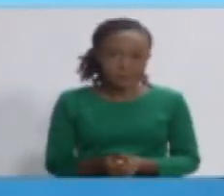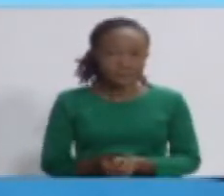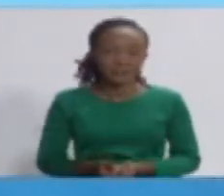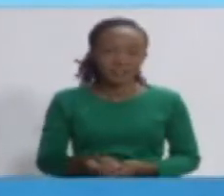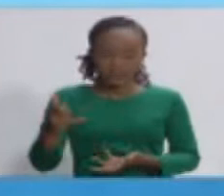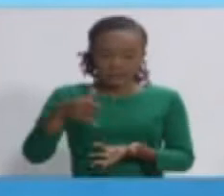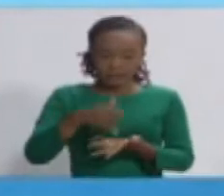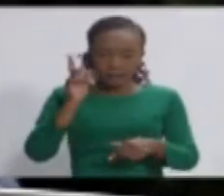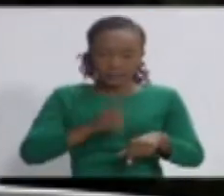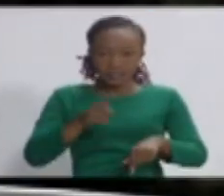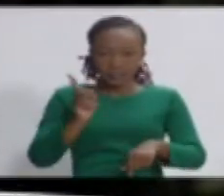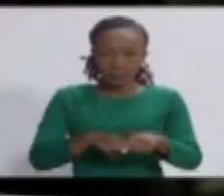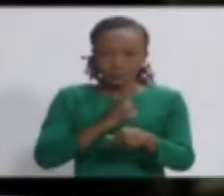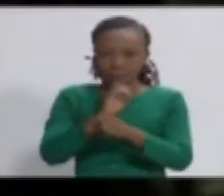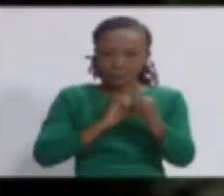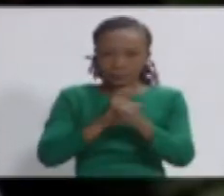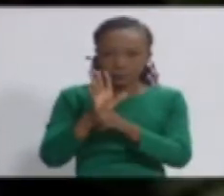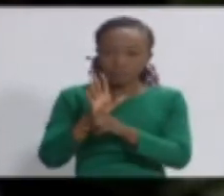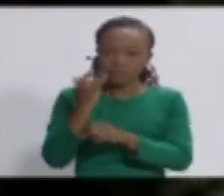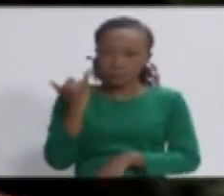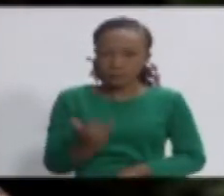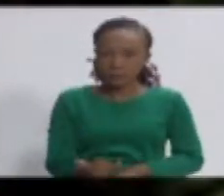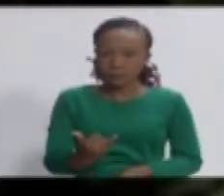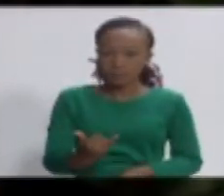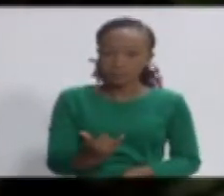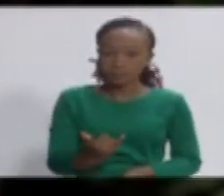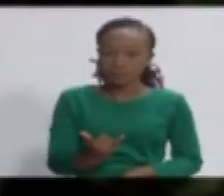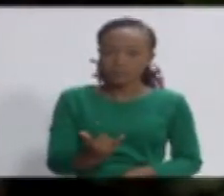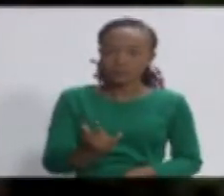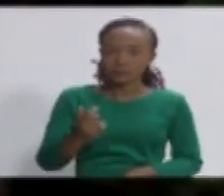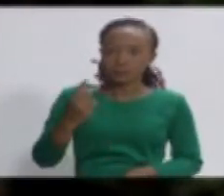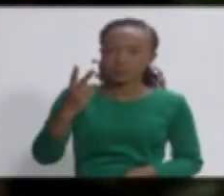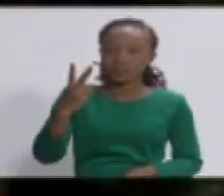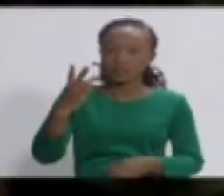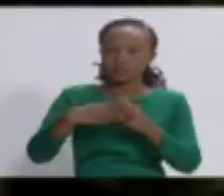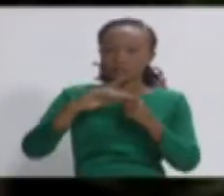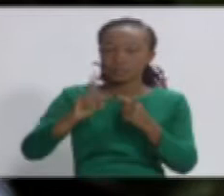Haya najiri huku visa vya maambukizi vya COVID-19 vikifikia watu